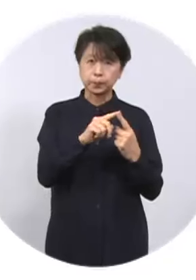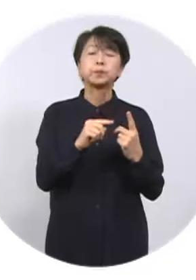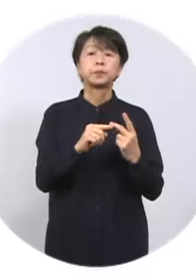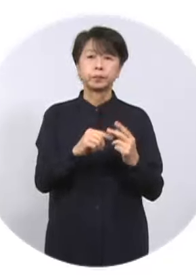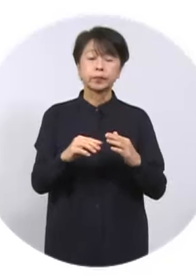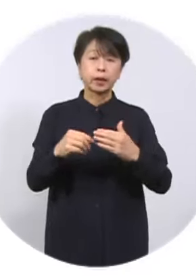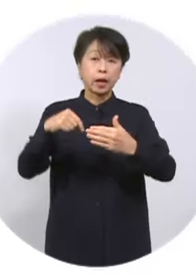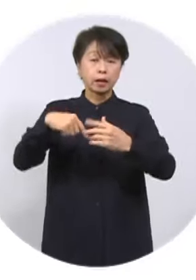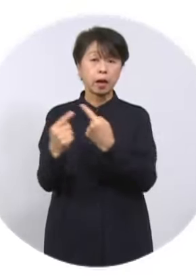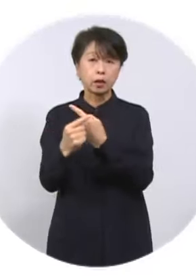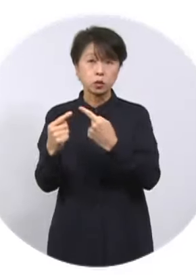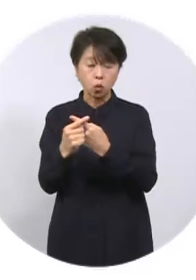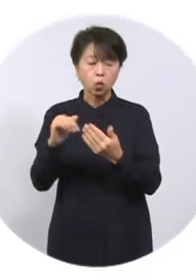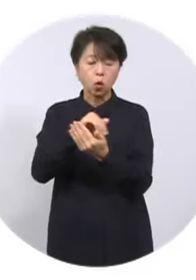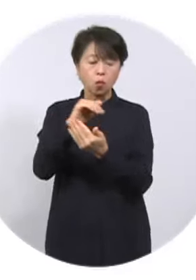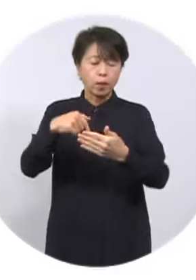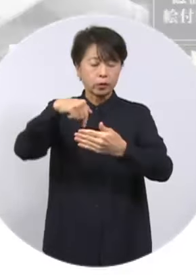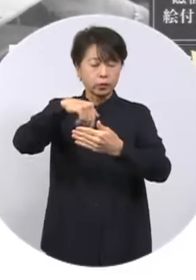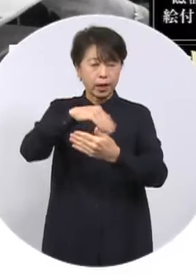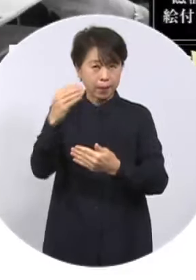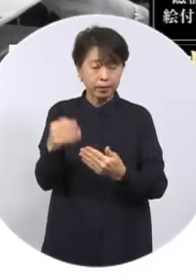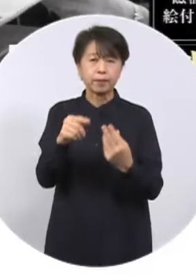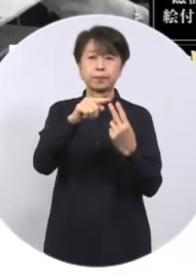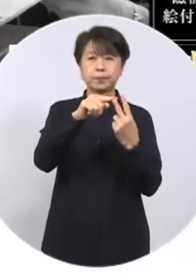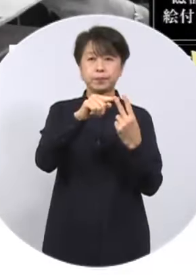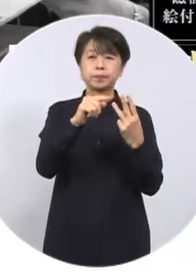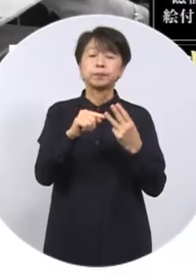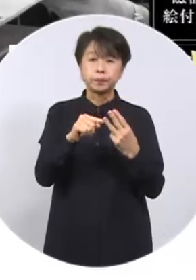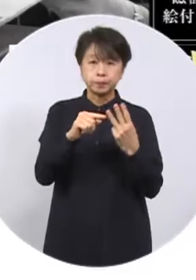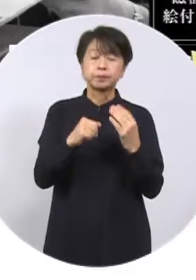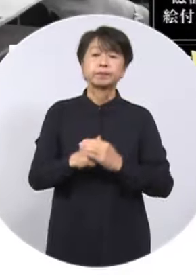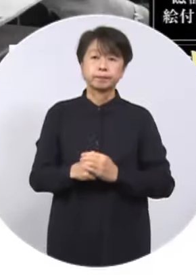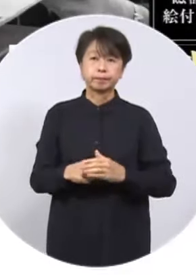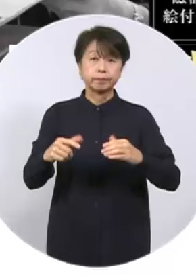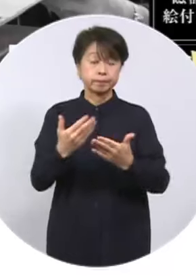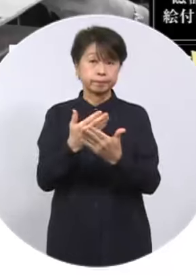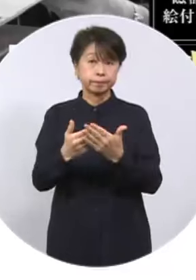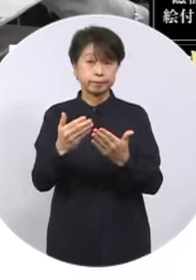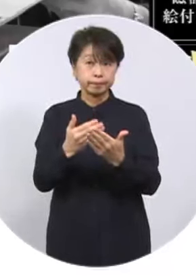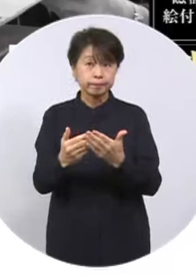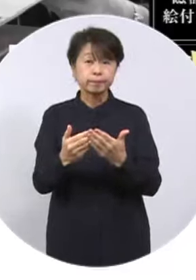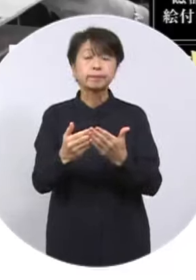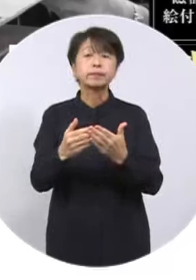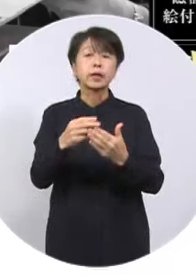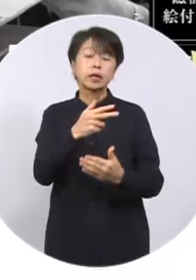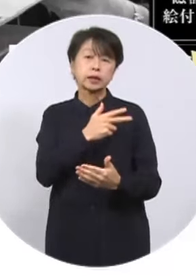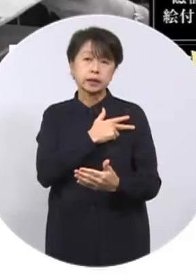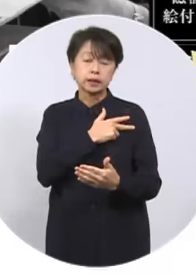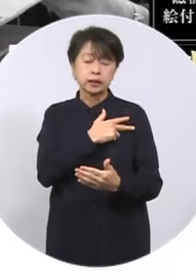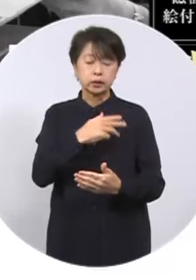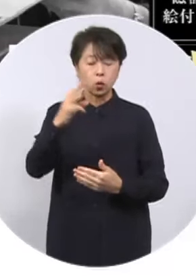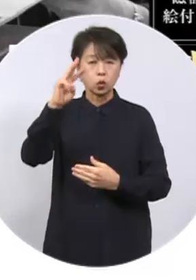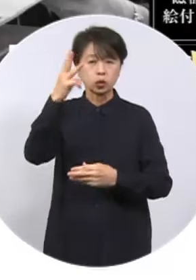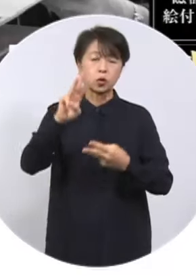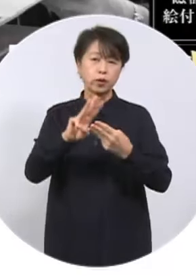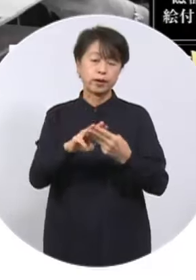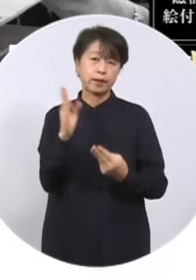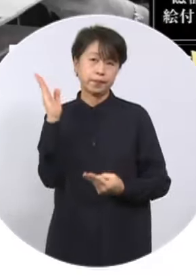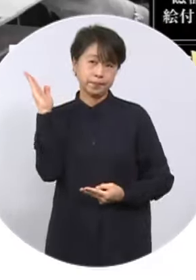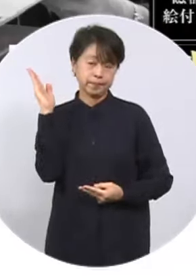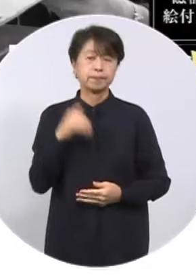装・表具師の丸山一郎さん、そして今回取材をさせていただいた磁器絵付け師の角田浩二さん